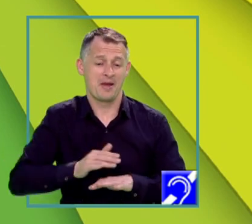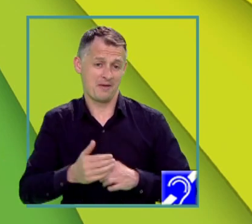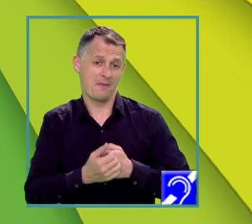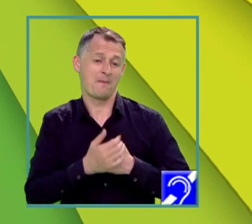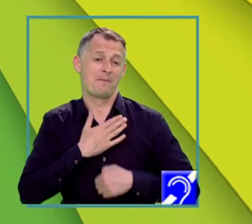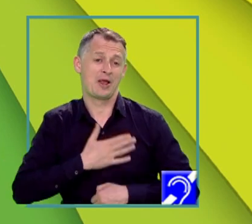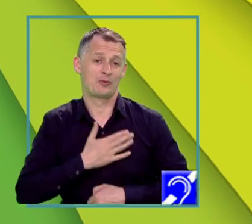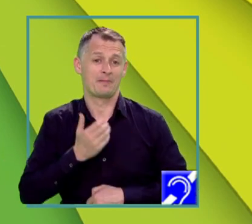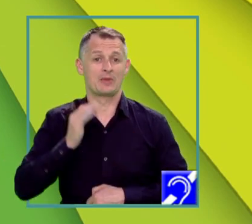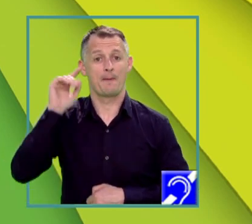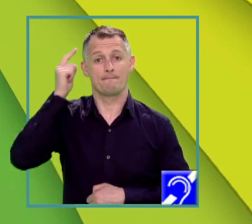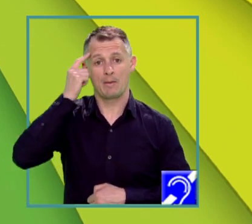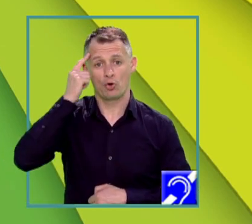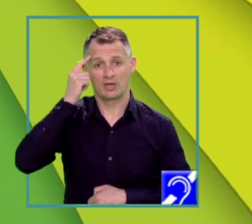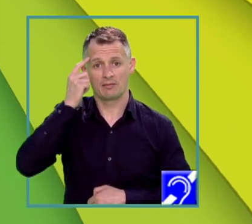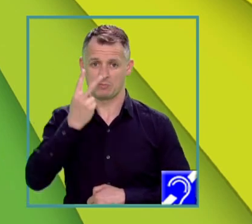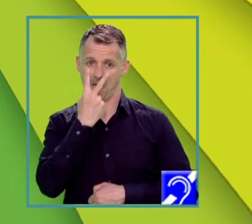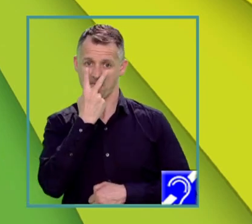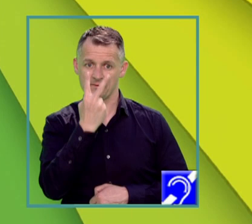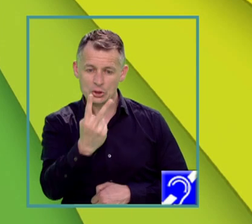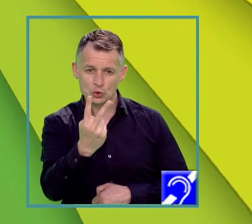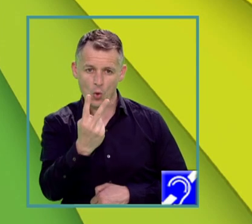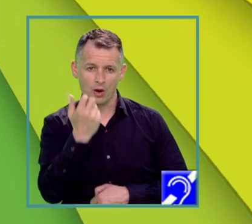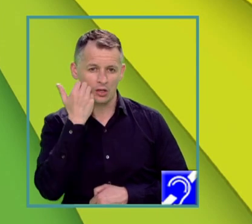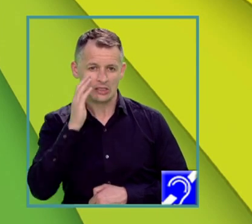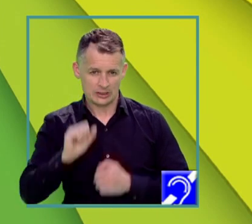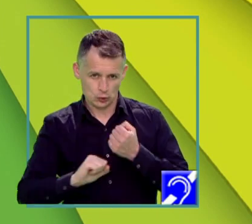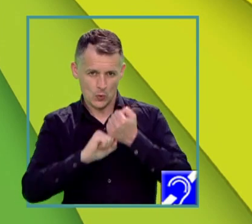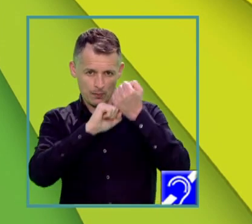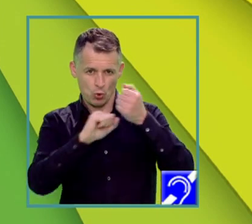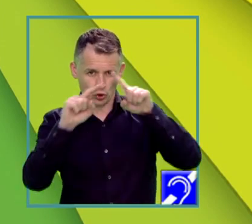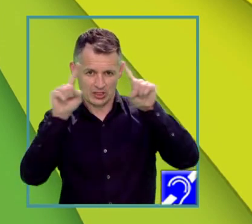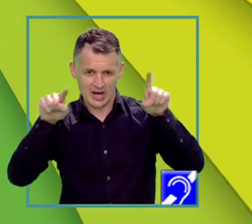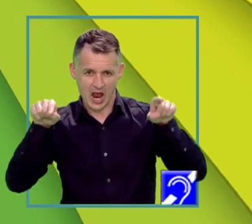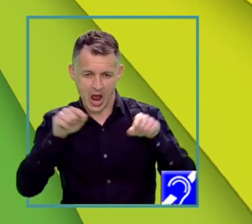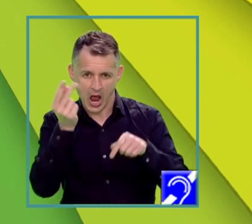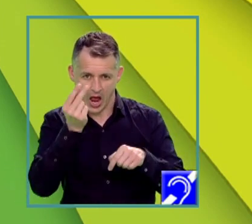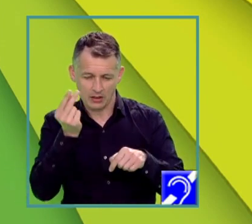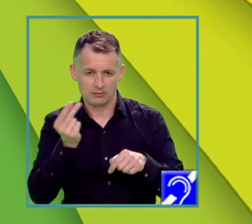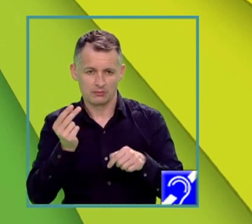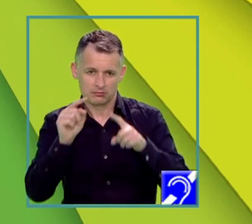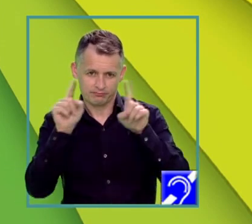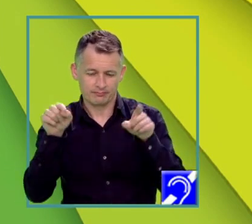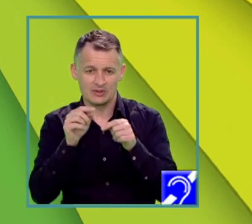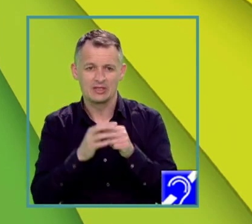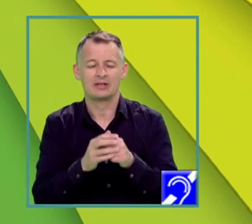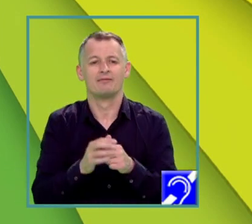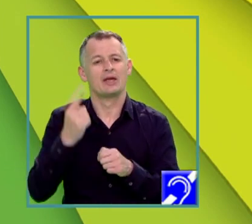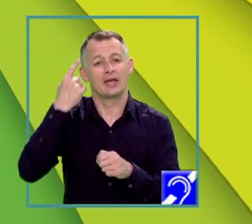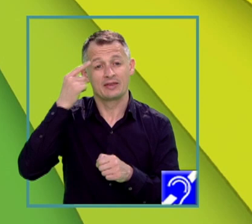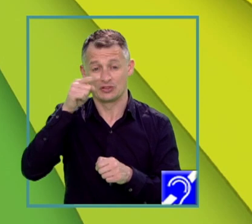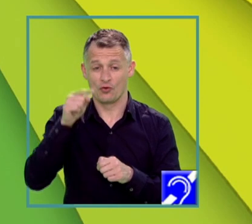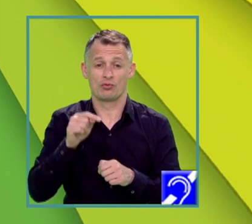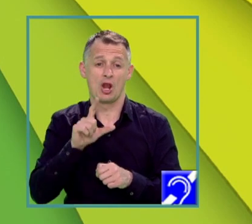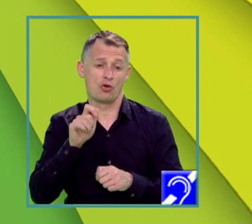vizuala atunci când ea este un suport cartografic este foarte importantă folosit sursa audiovizuale lucrați peste gândiți logic